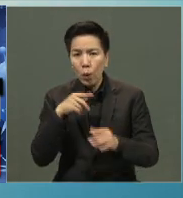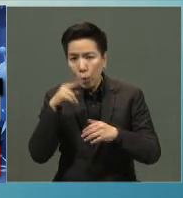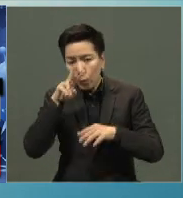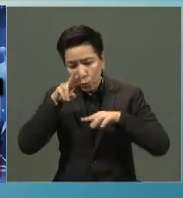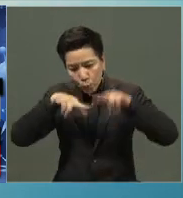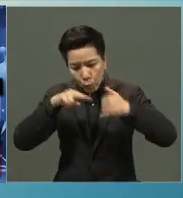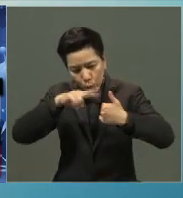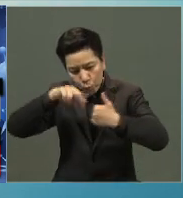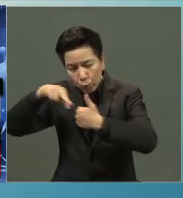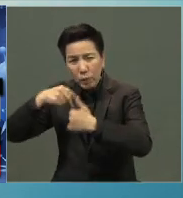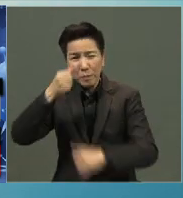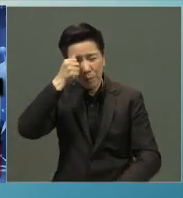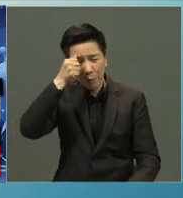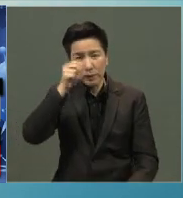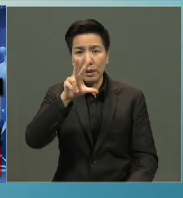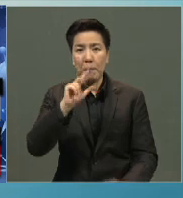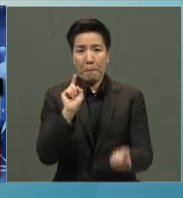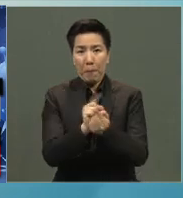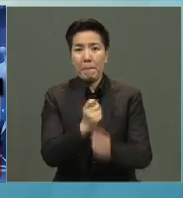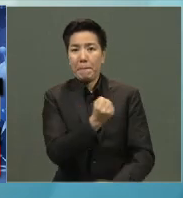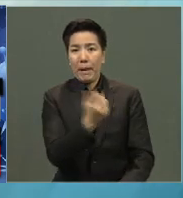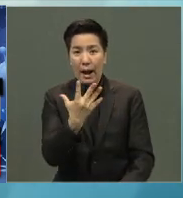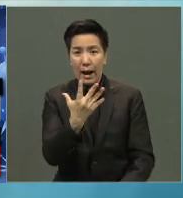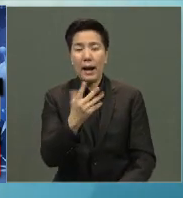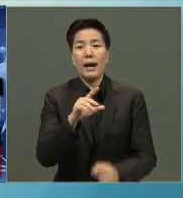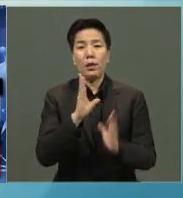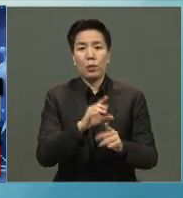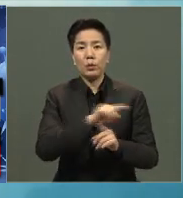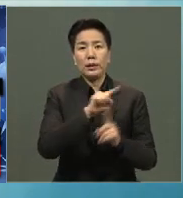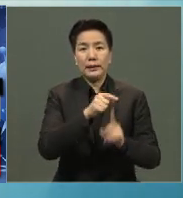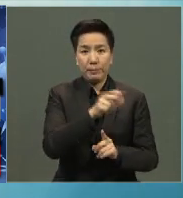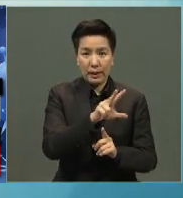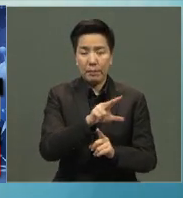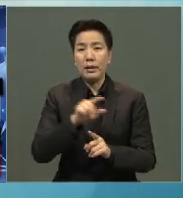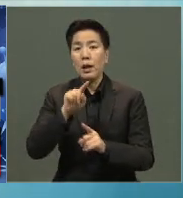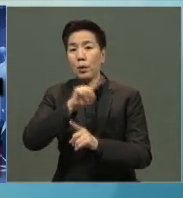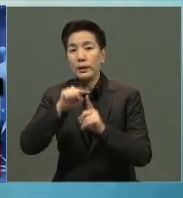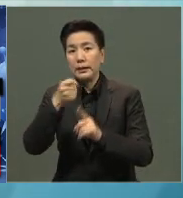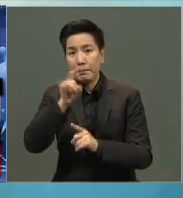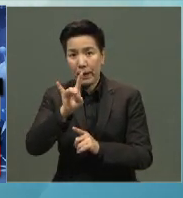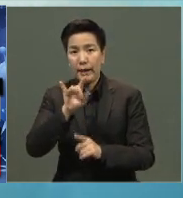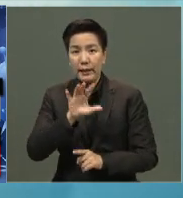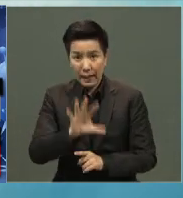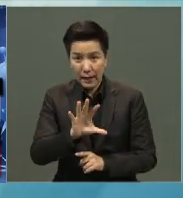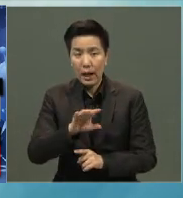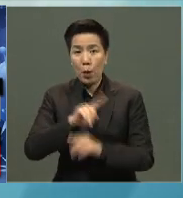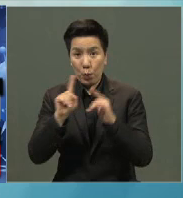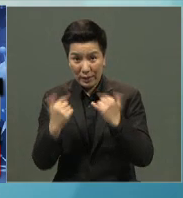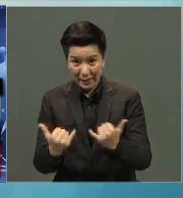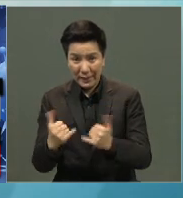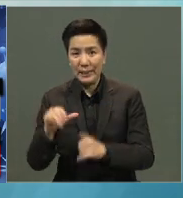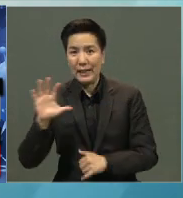คนตรวจไปสามครั้งนะครับวันที่ 13มิถุนายนเจอไปแล้ว 5ราย 18ไปเจอไปอีก 5รายและวันนี้อีก 5